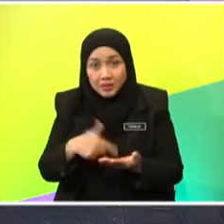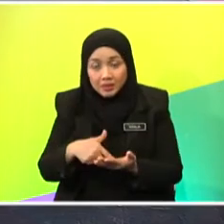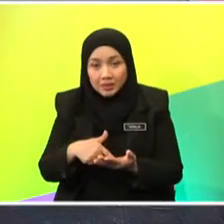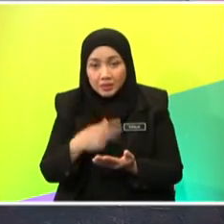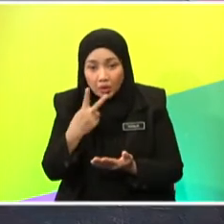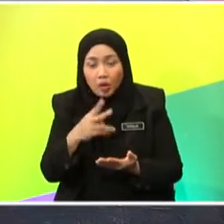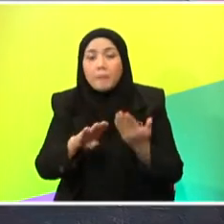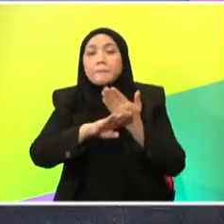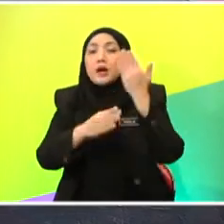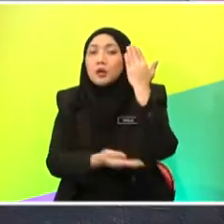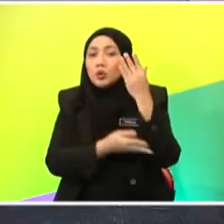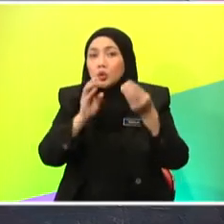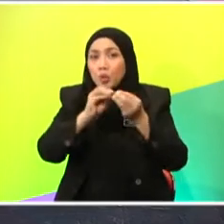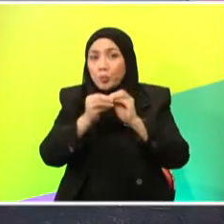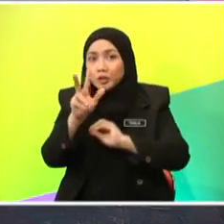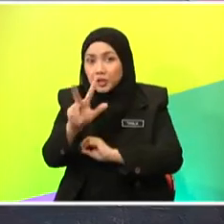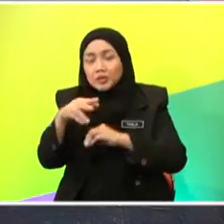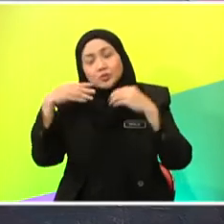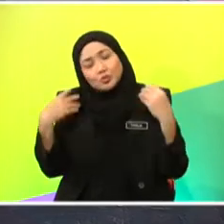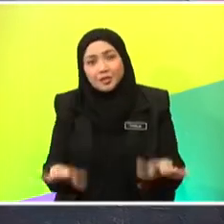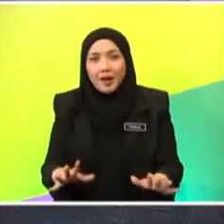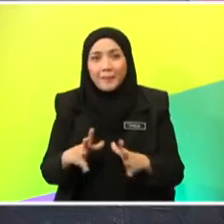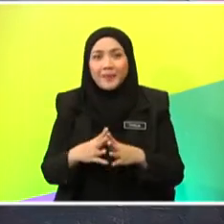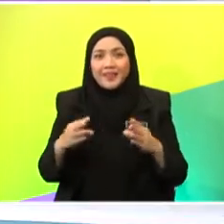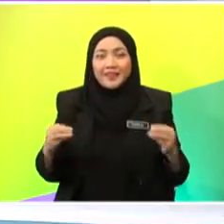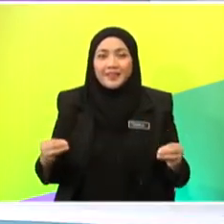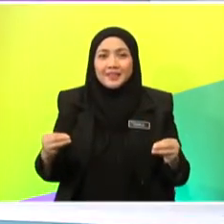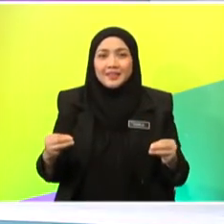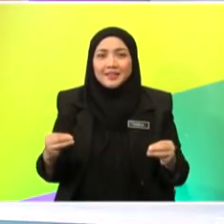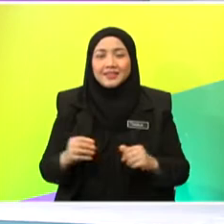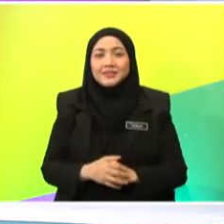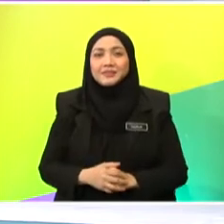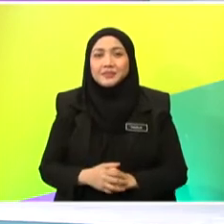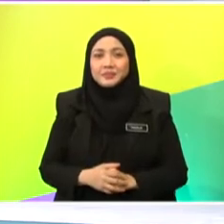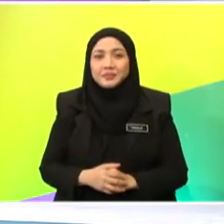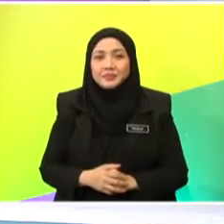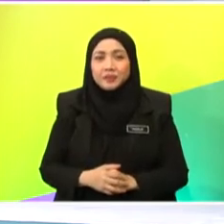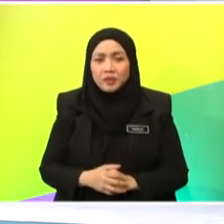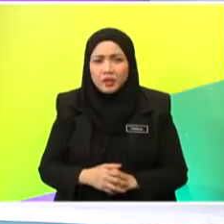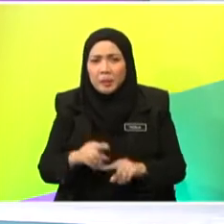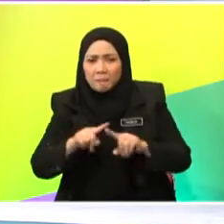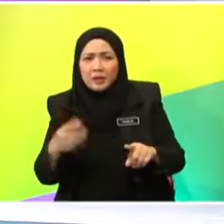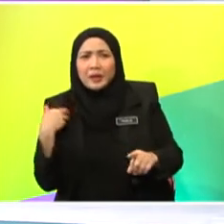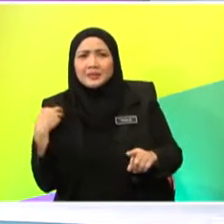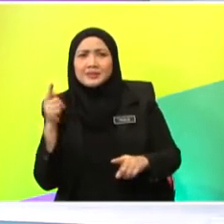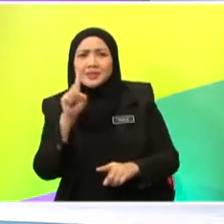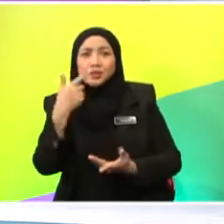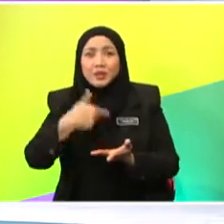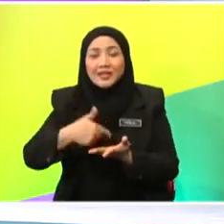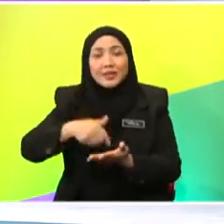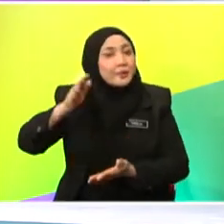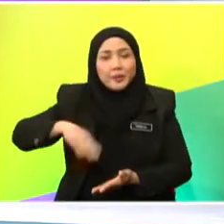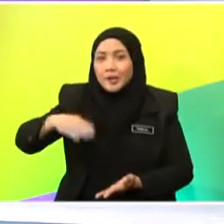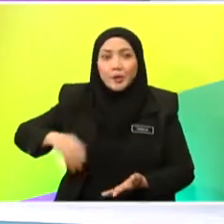Ayo kita Oke kalau hantu tak puasa sebab sama dengan titik tadi oke